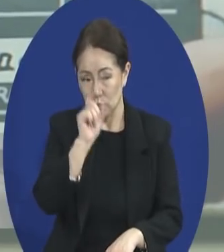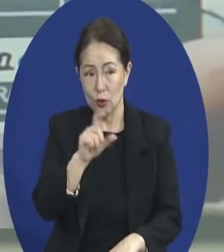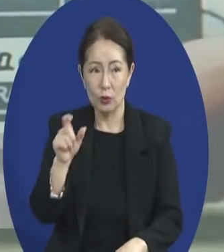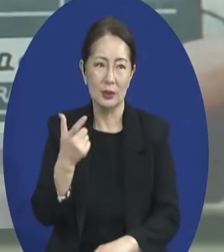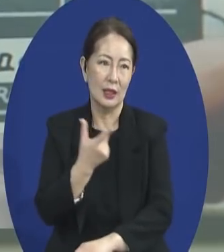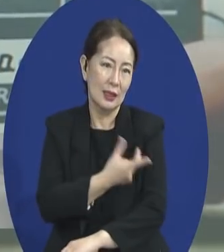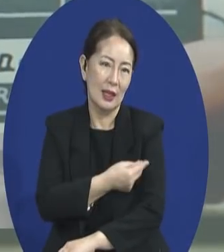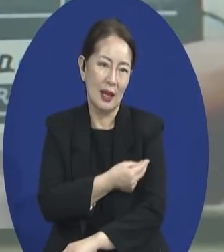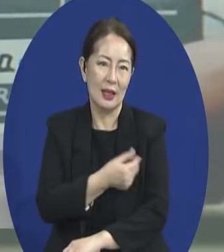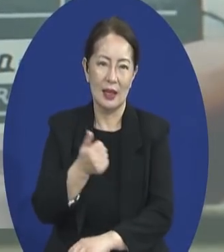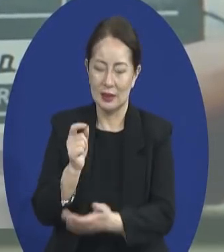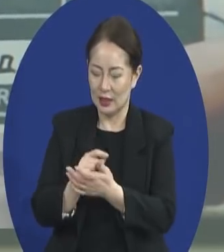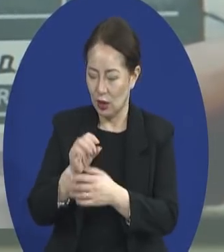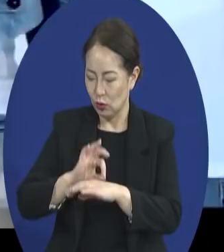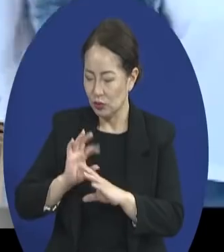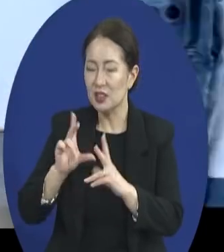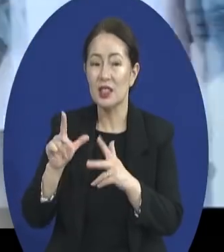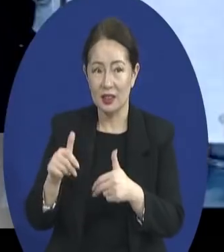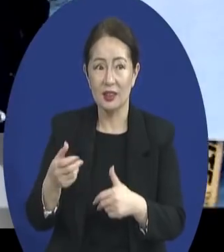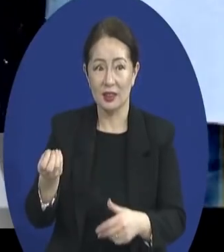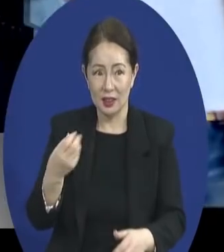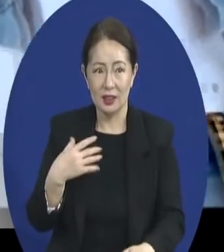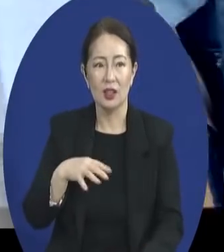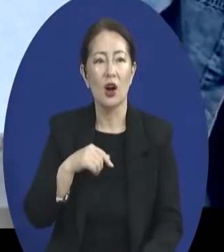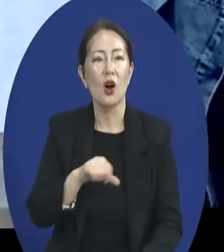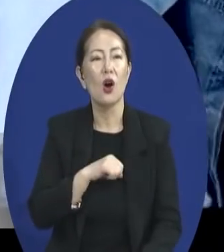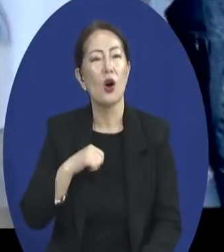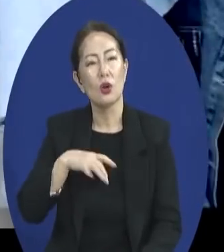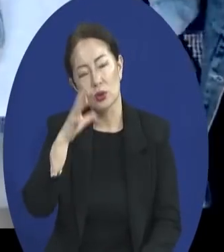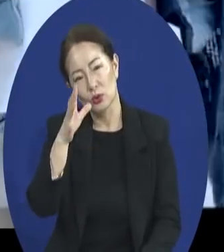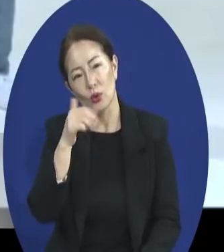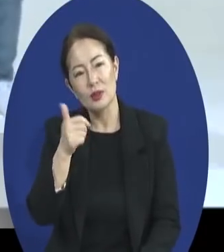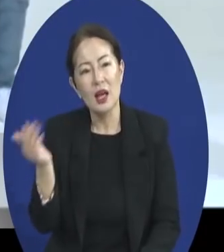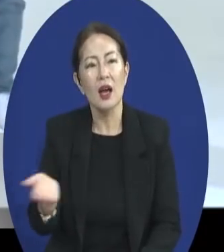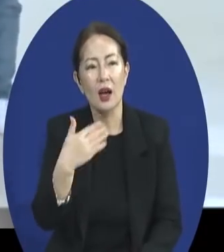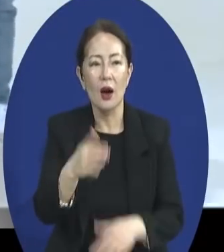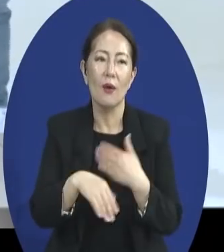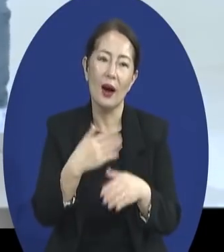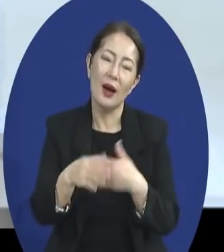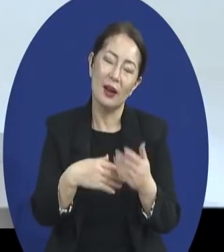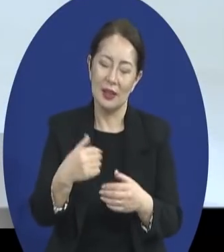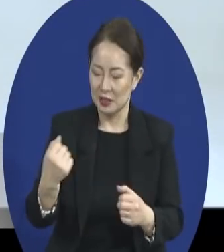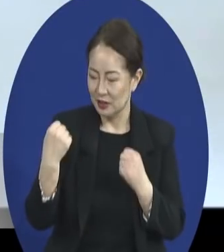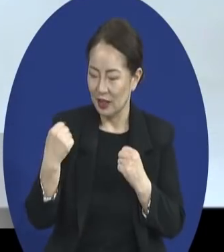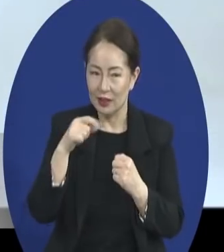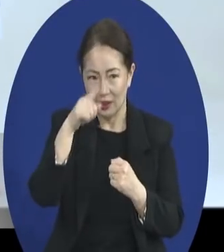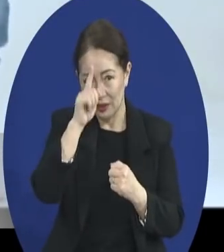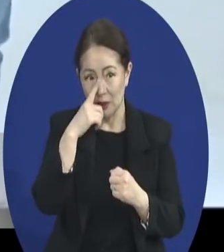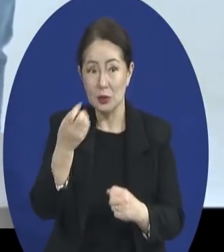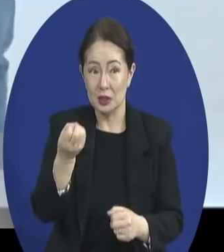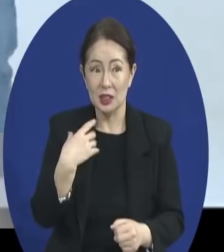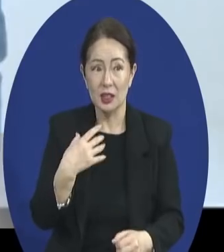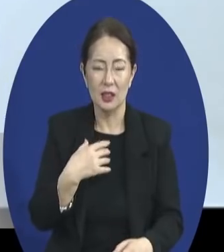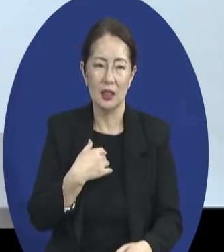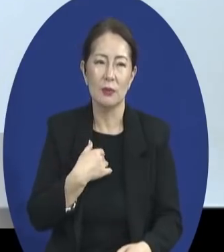сайн хидэгжиж идэгрэн өөрөө одоо тэр дуундаа сайн яваарай. Тэгээд намайг чаднал гэж цагтдаг байсан. Ер